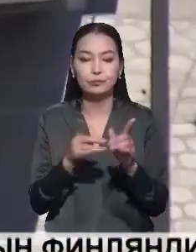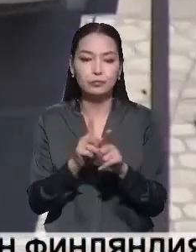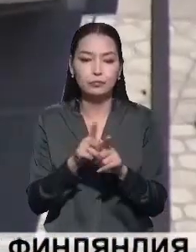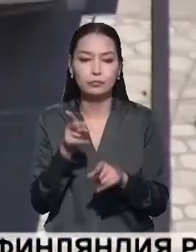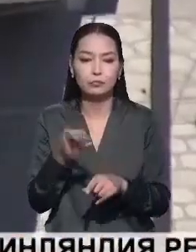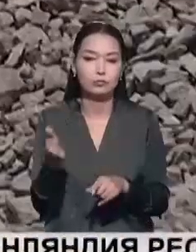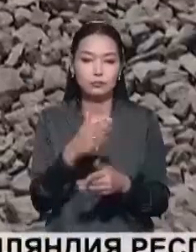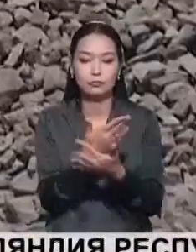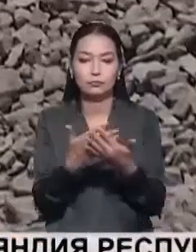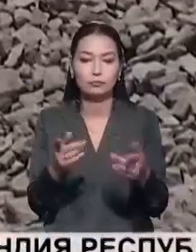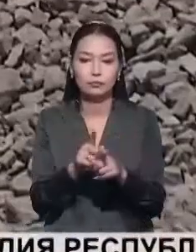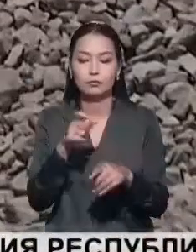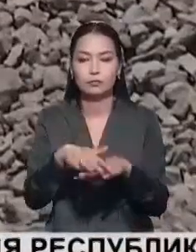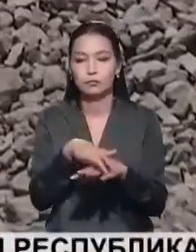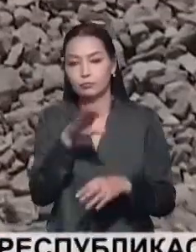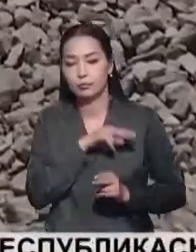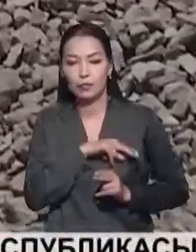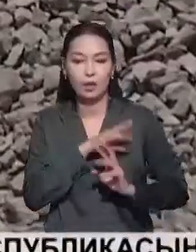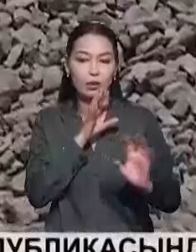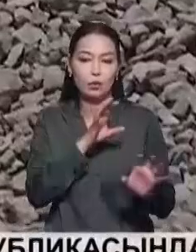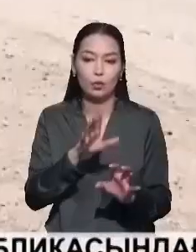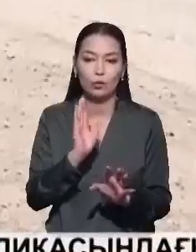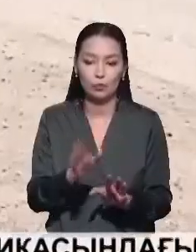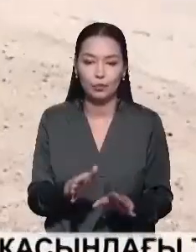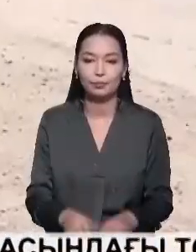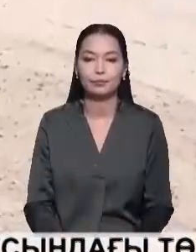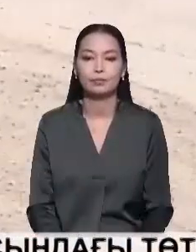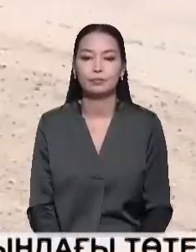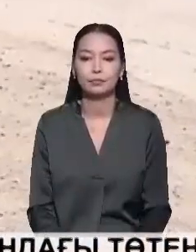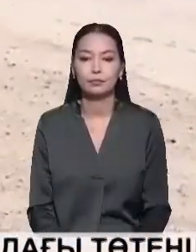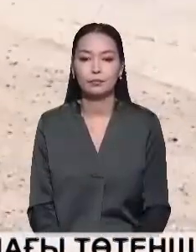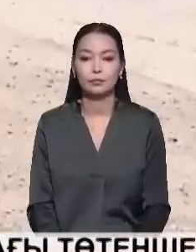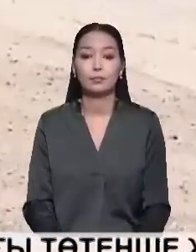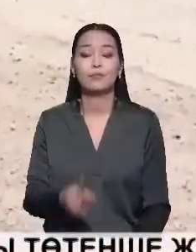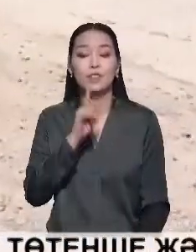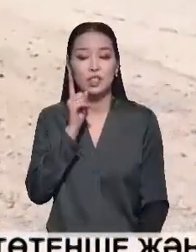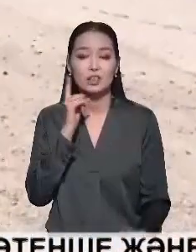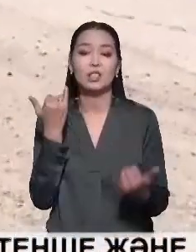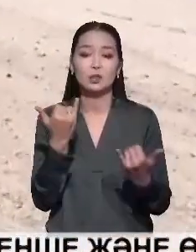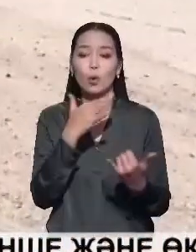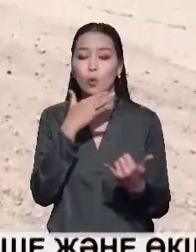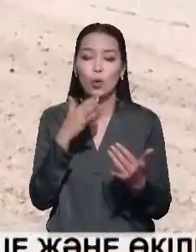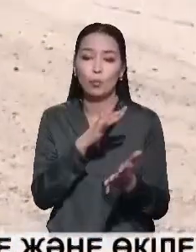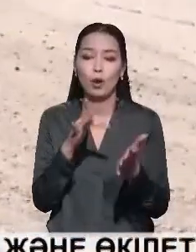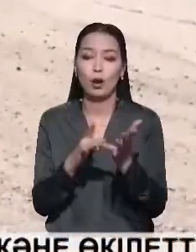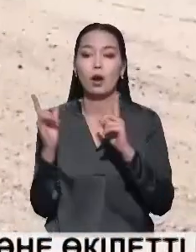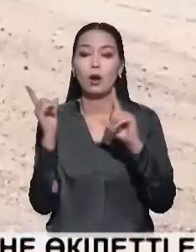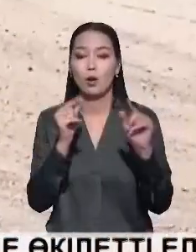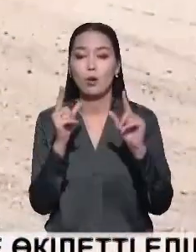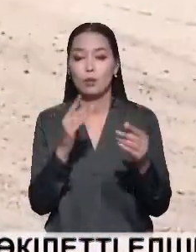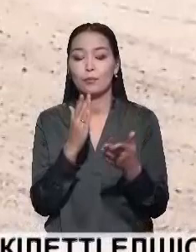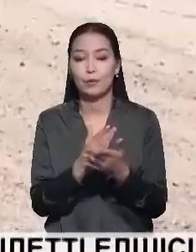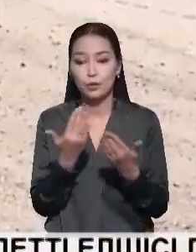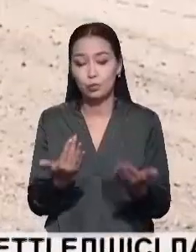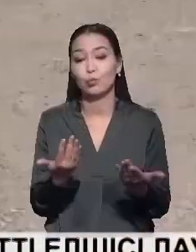астам жергілікті тұрғынды еңбекпен қамтымақ. Бұған халық риза. Қазір жастар көбісі қалаға кетіп жатыр, мысалға бәрі жұмыс